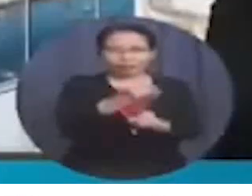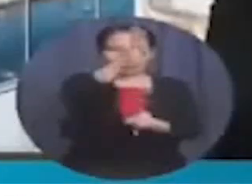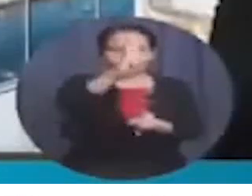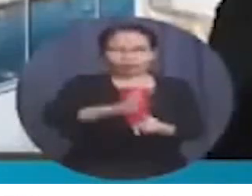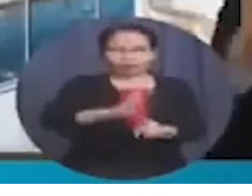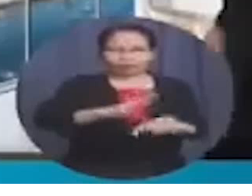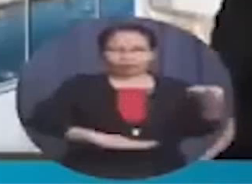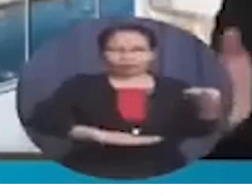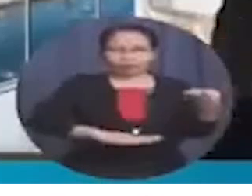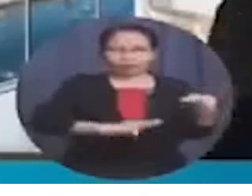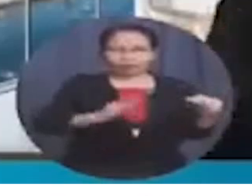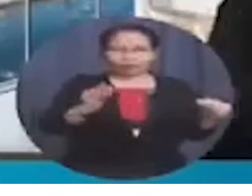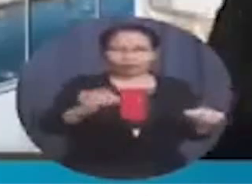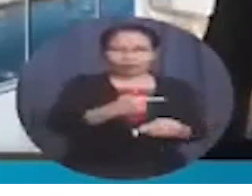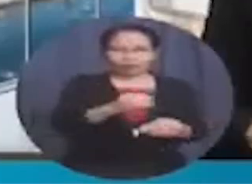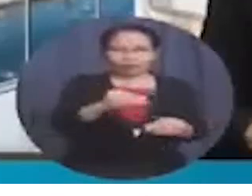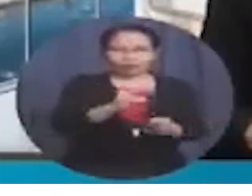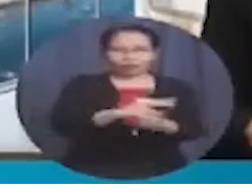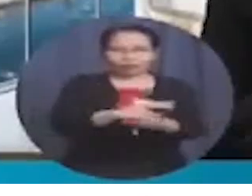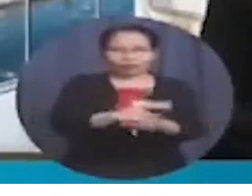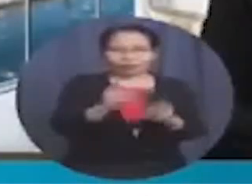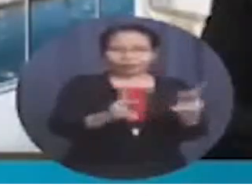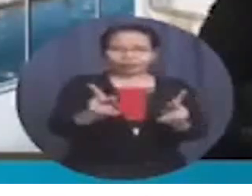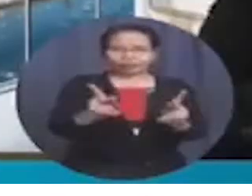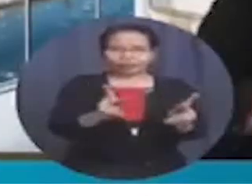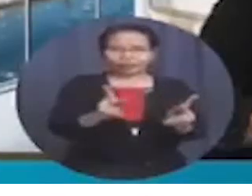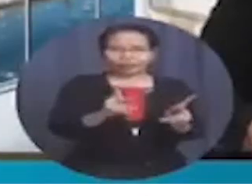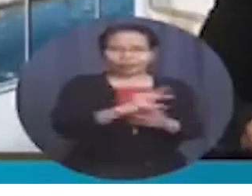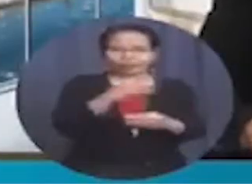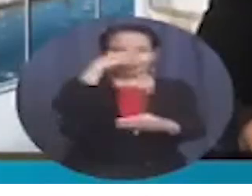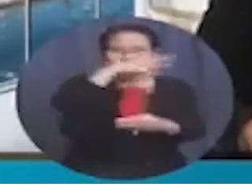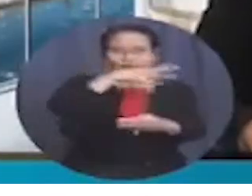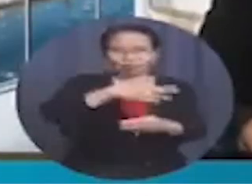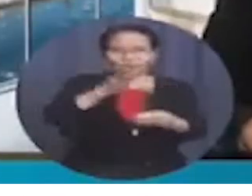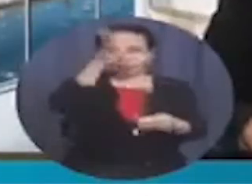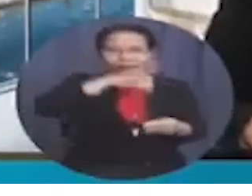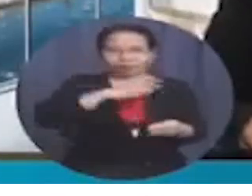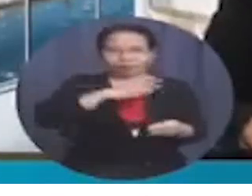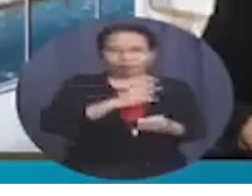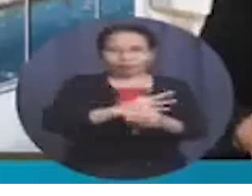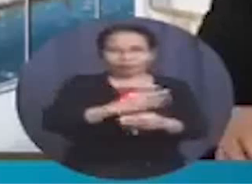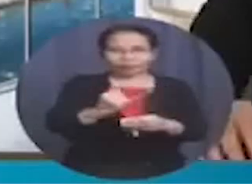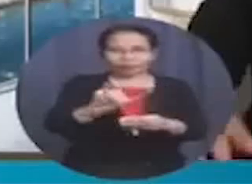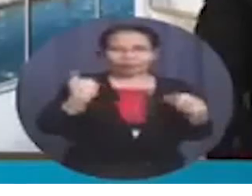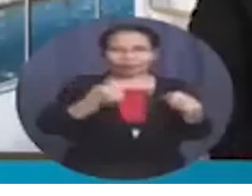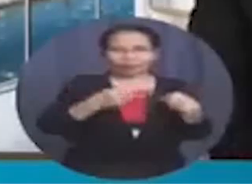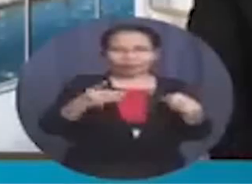Diyos kesa sa mga Diyos na inimbento ng mga tao. Medyo sila na inimbento